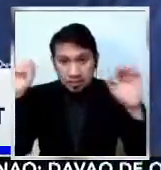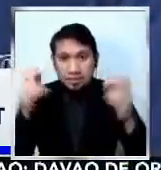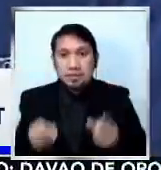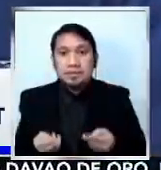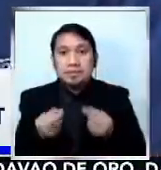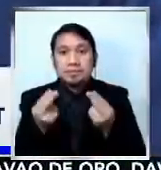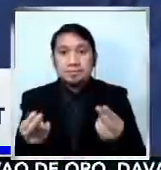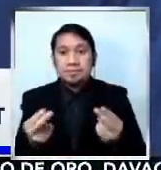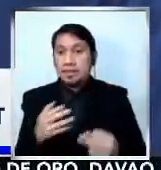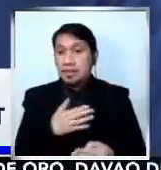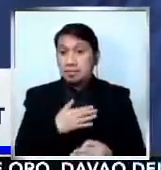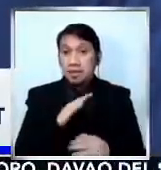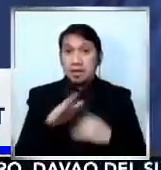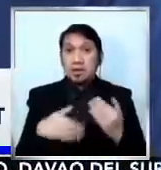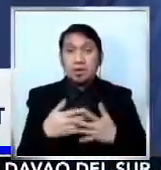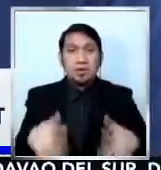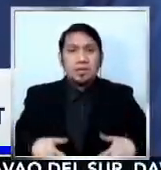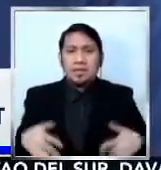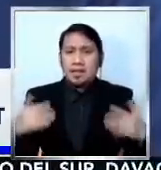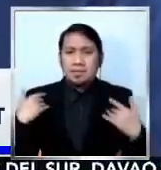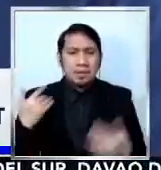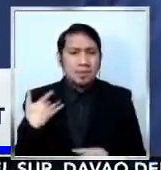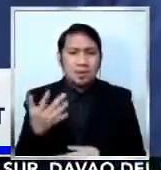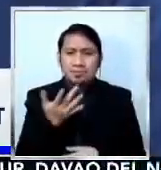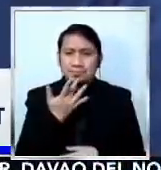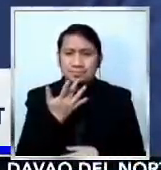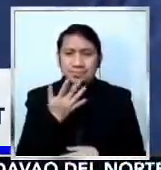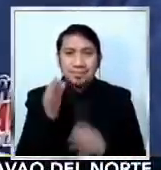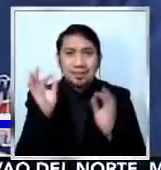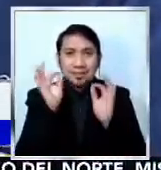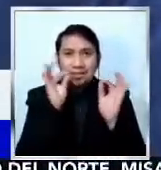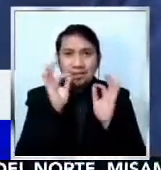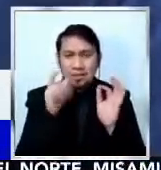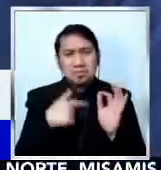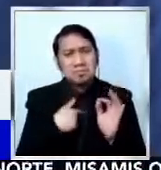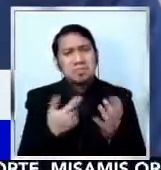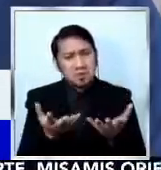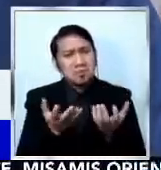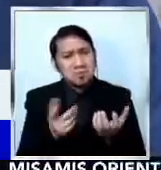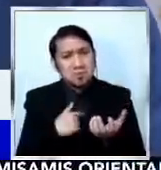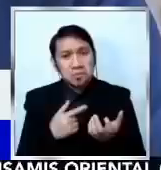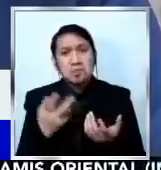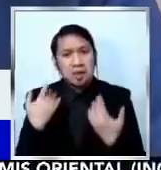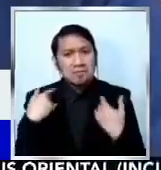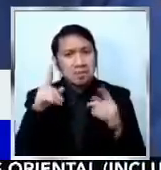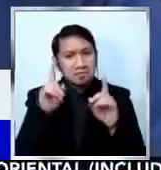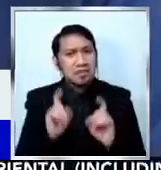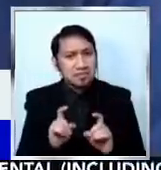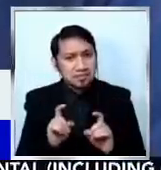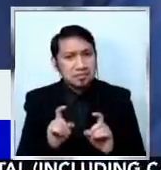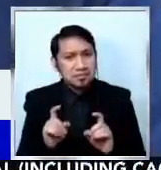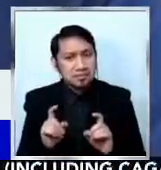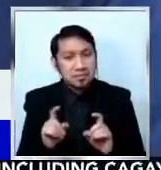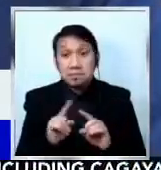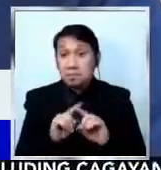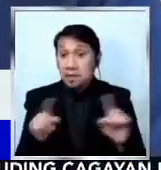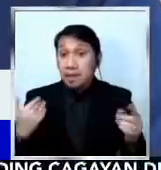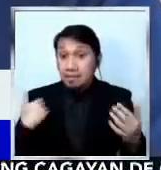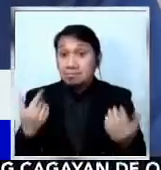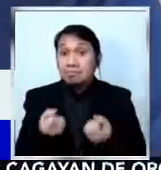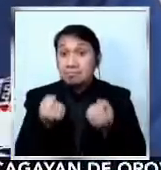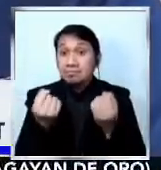pa ako nakatikim ng droga, kaya call kagad ako dun sa panawagan na mag-drug test. Pero meron pa ako suggestion, hindi